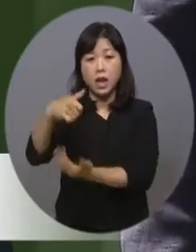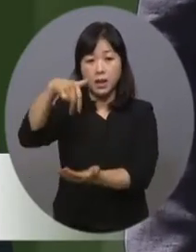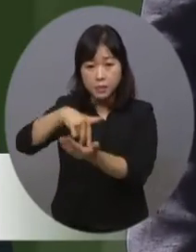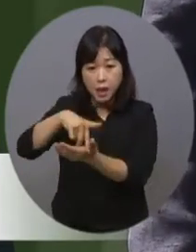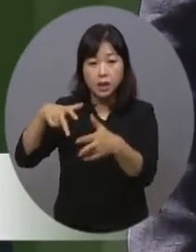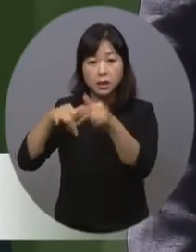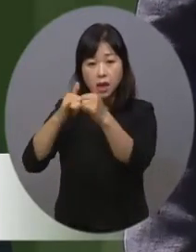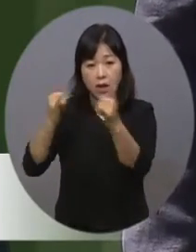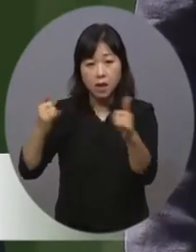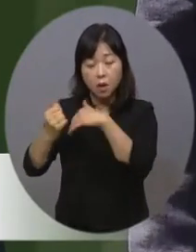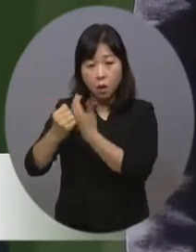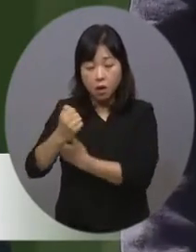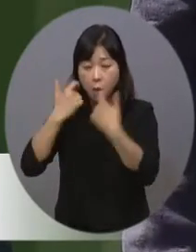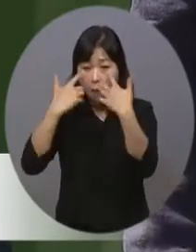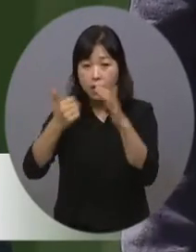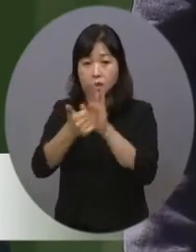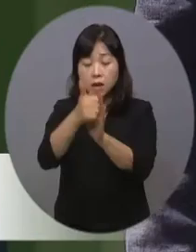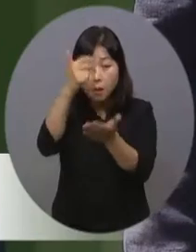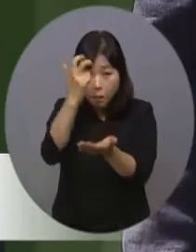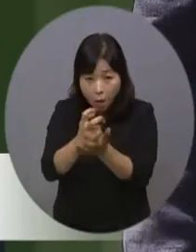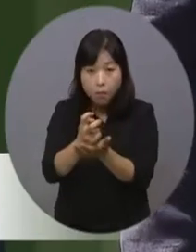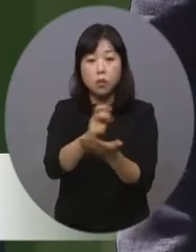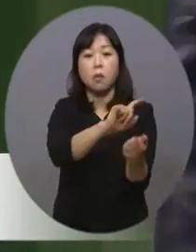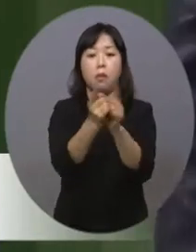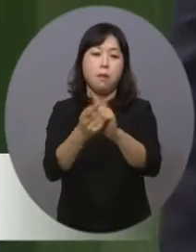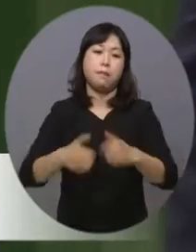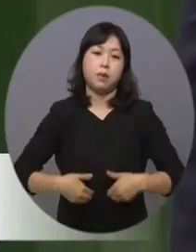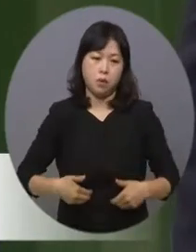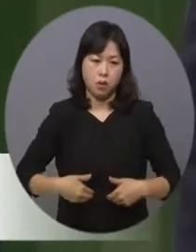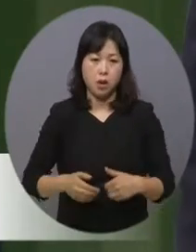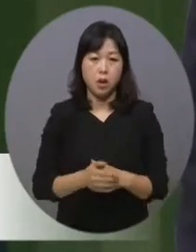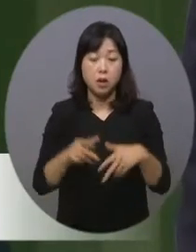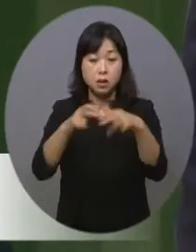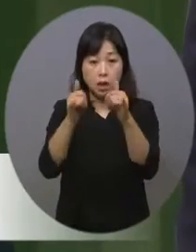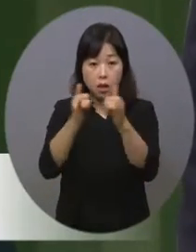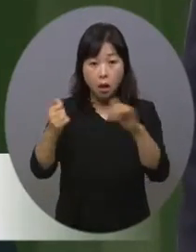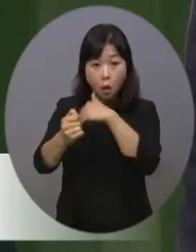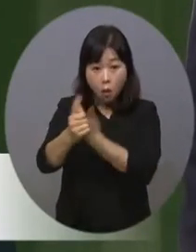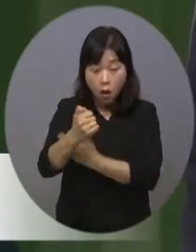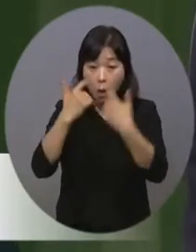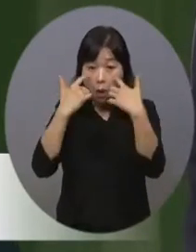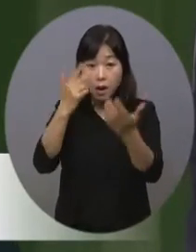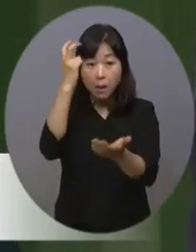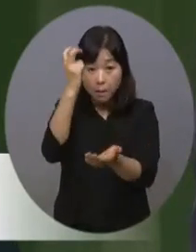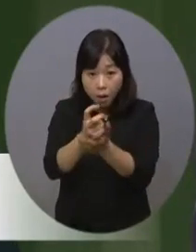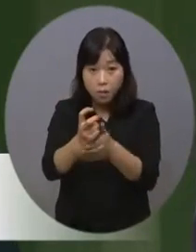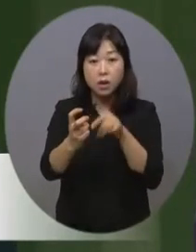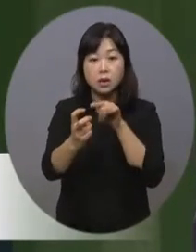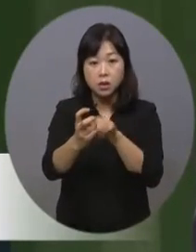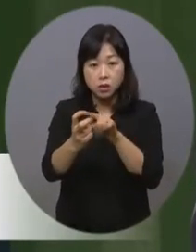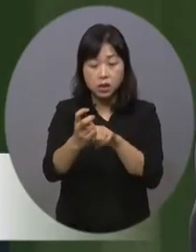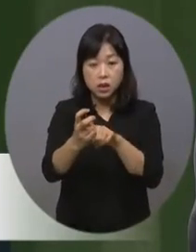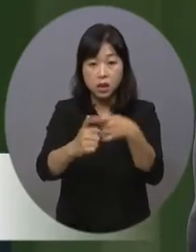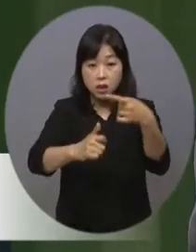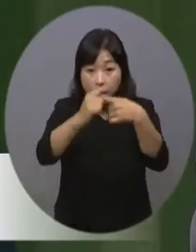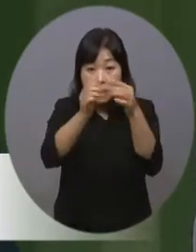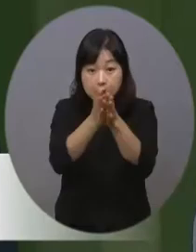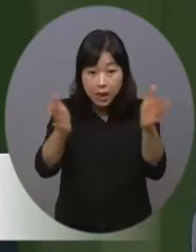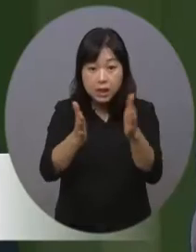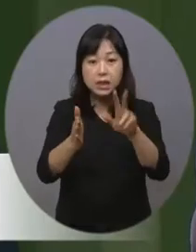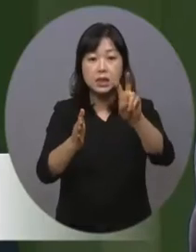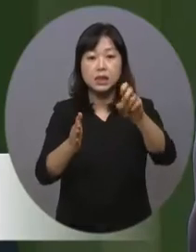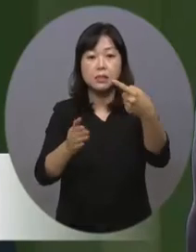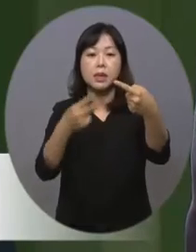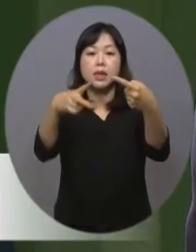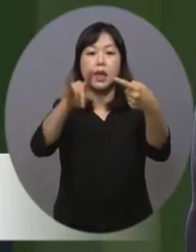장애인 권리보장법으로 전환하는 것입니다. 장애인 권리보장법 착검이